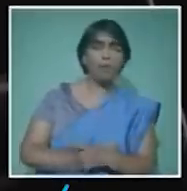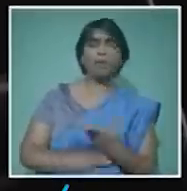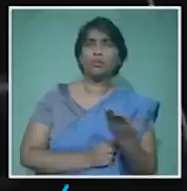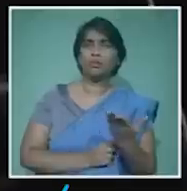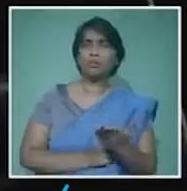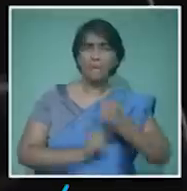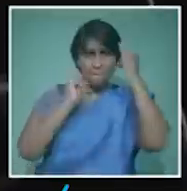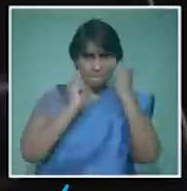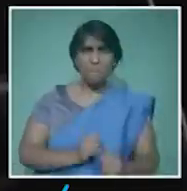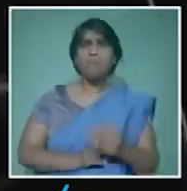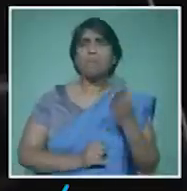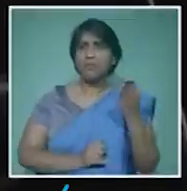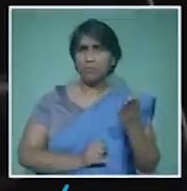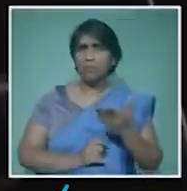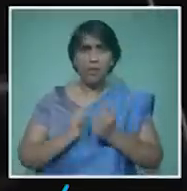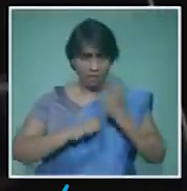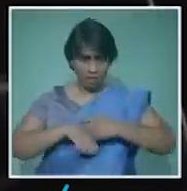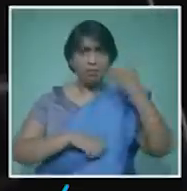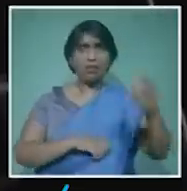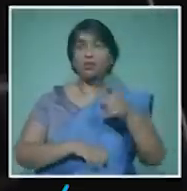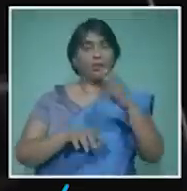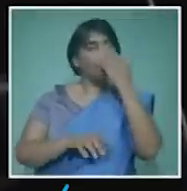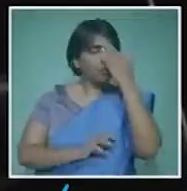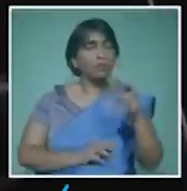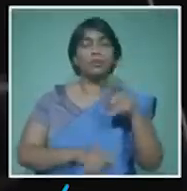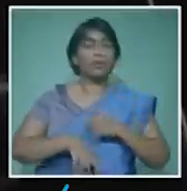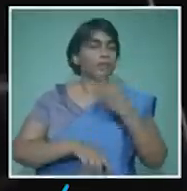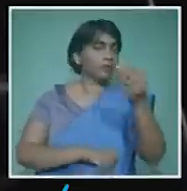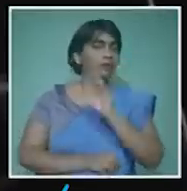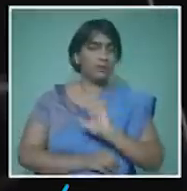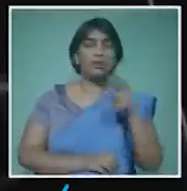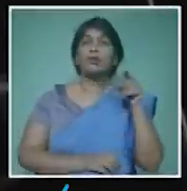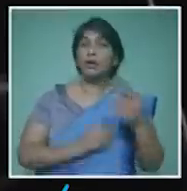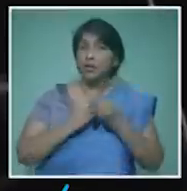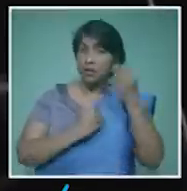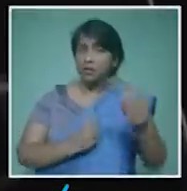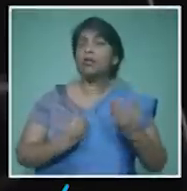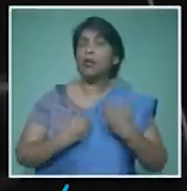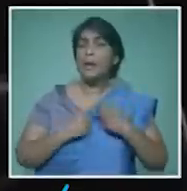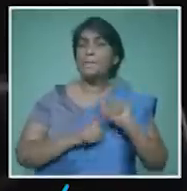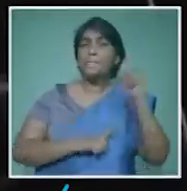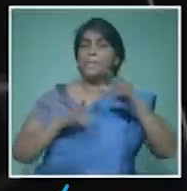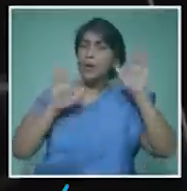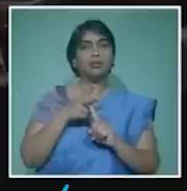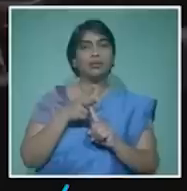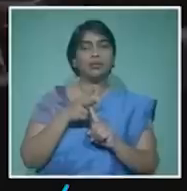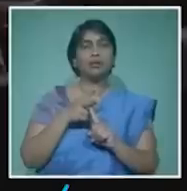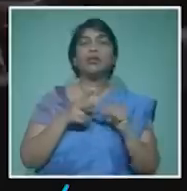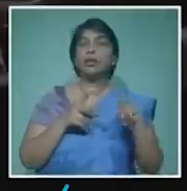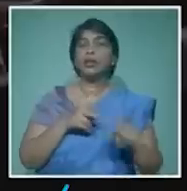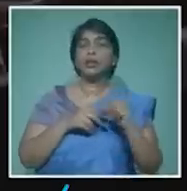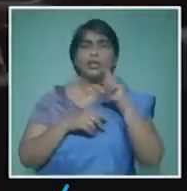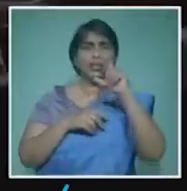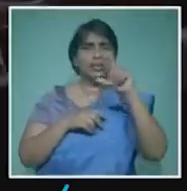මේ තුප්පයි හිපාඩුවන්ට එහෙම ඉඳ දෙන්න ඕනද? ඒ නිසා කරුණා කරලා ඒකට ඉඳ දෙන්න එපා. ඒකට ඉඳ දෙන්න ඕන අපි මේ පාර්ලිමේන්තුවේ ඉඳලා වැඩකුත් නෑ.